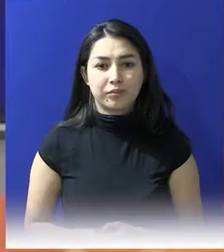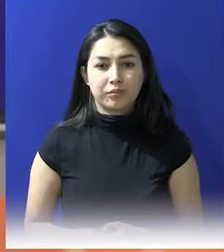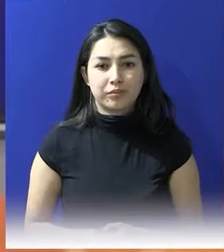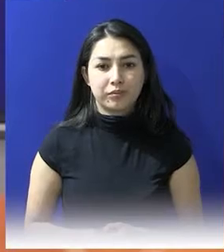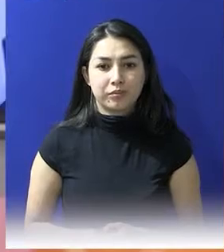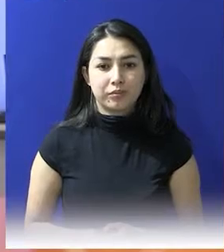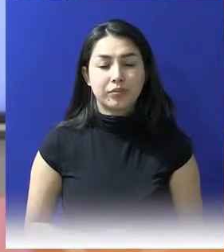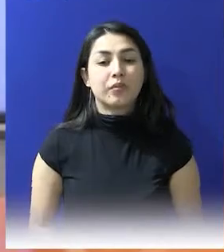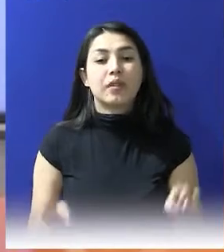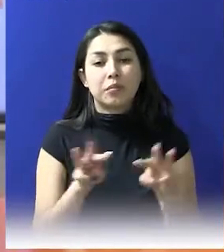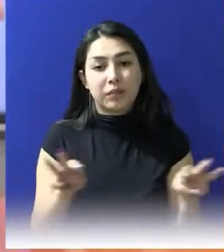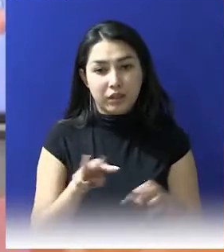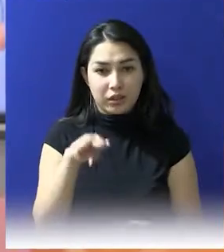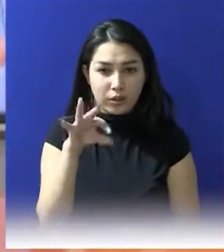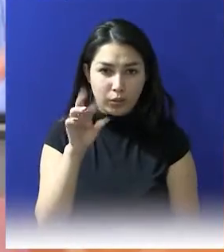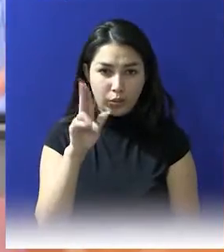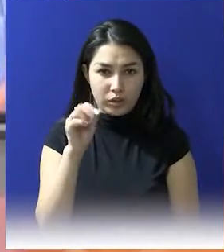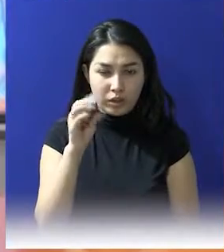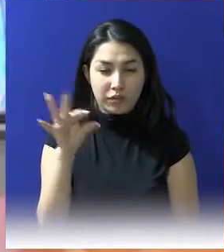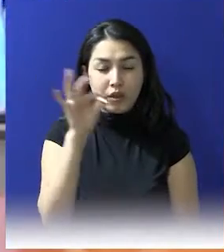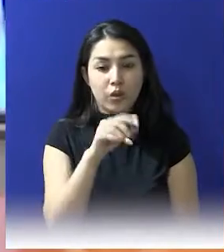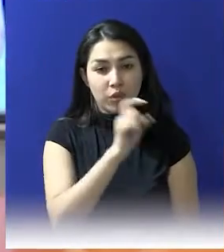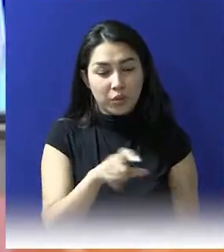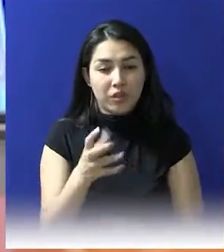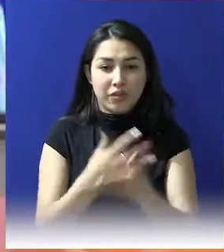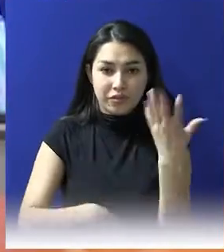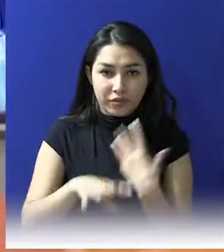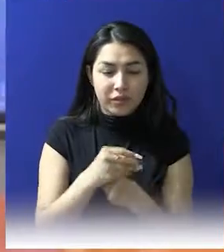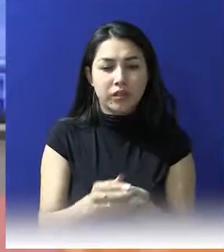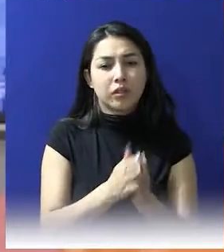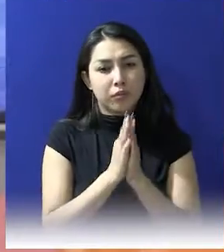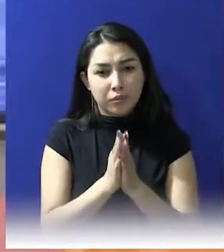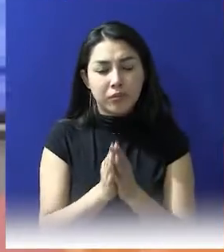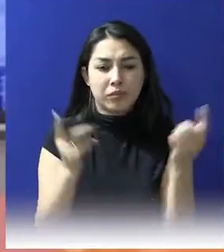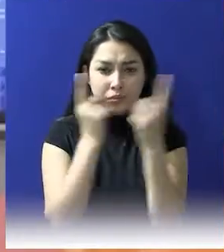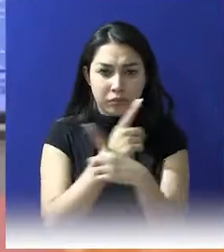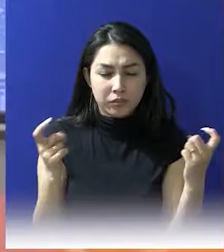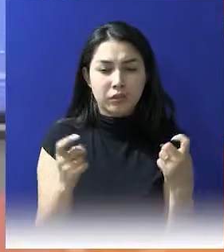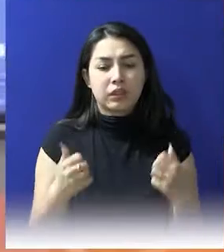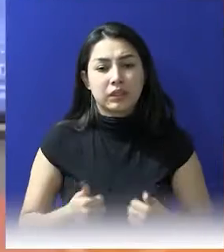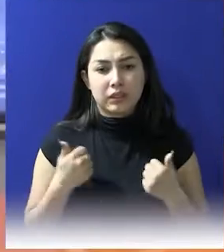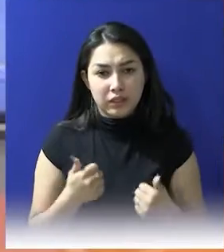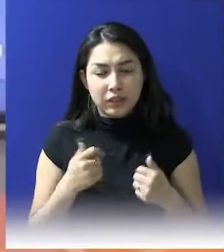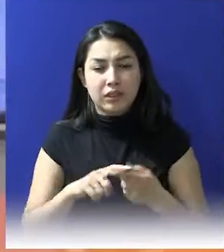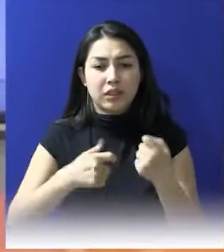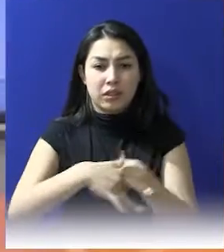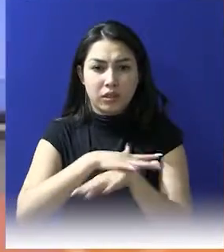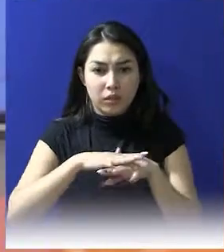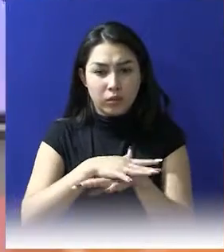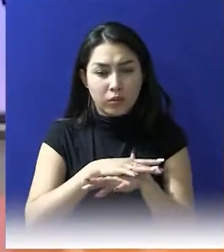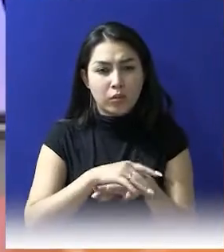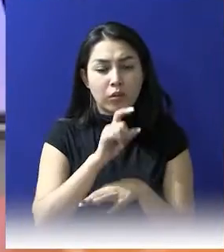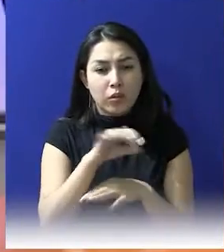Ел президенті Қасым Жомарт Тоқаев азаматтардың барлық сындарлы өтініштерін жедел әрі тиімді қарастыратын, халық үніне құлақ асатын